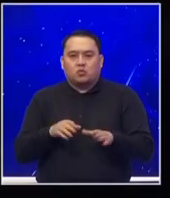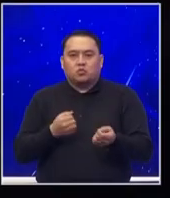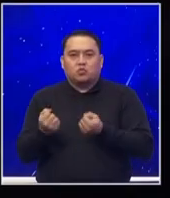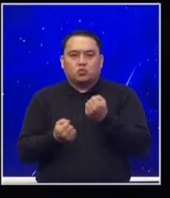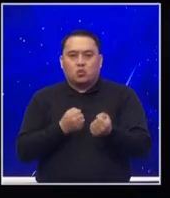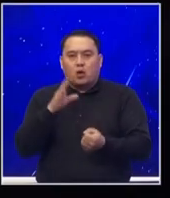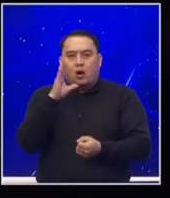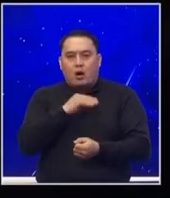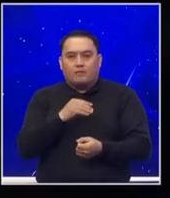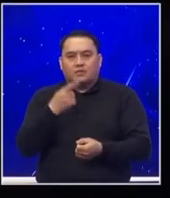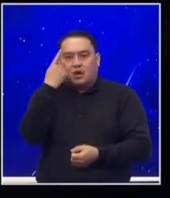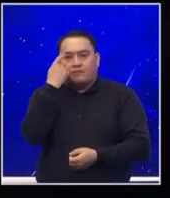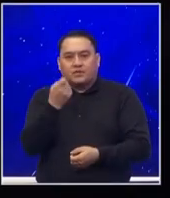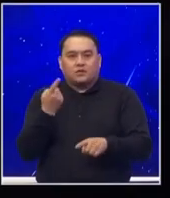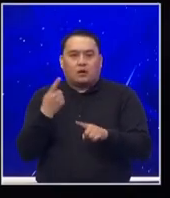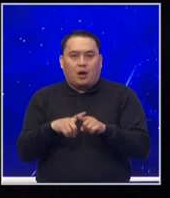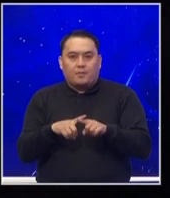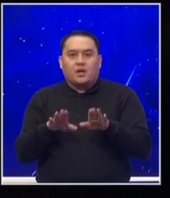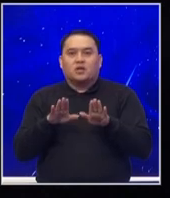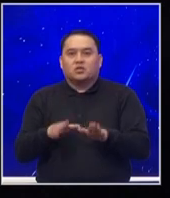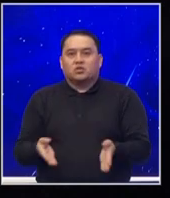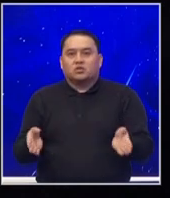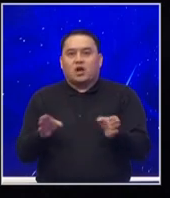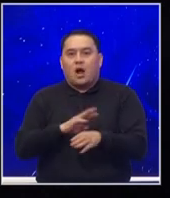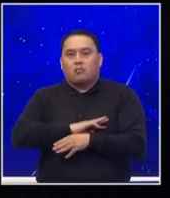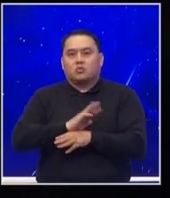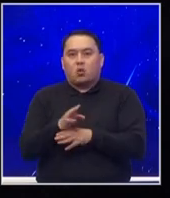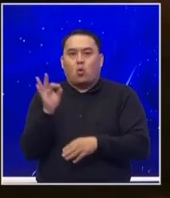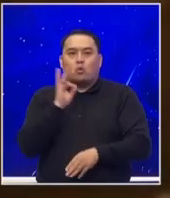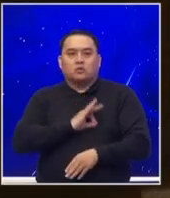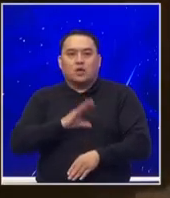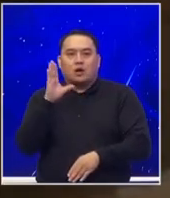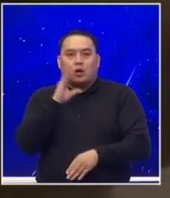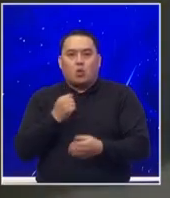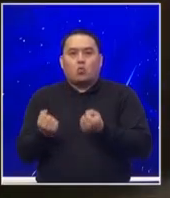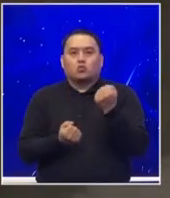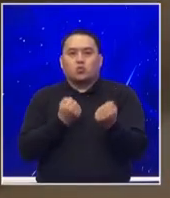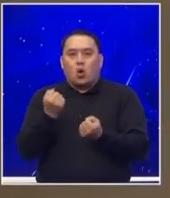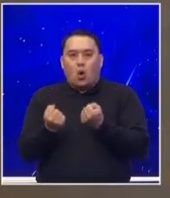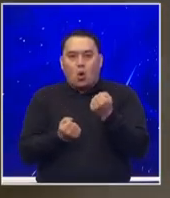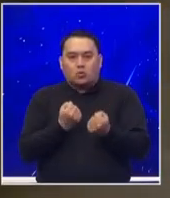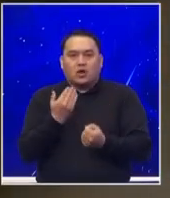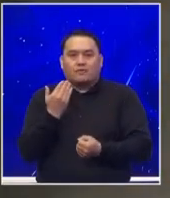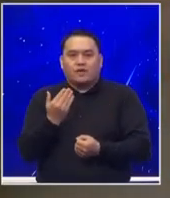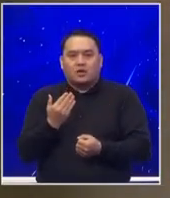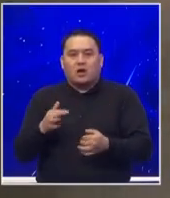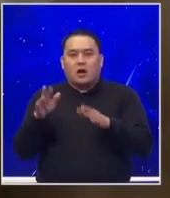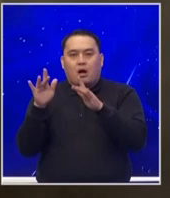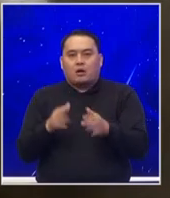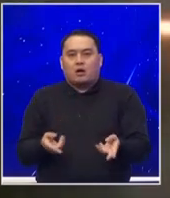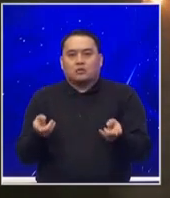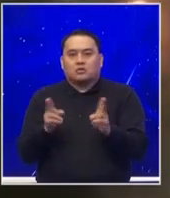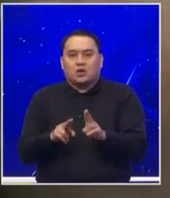отырған. Қабылданған шаралармен арнайы техника және жабдықтарды қолдана отырып, құтқарушылардың күш-жігерінің арқасында қар құрсауында